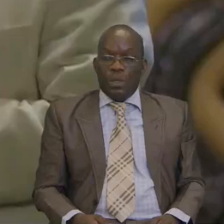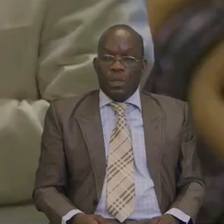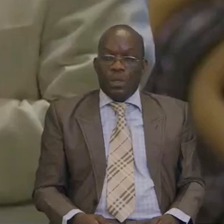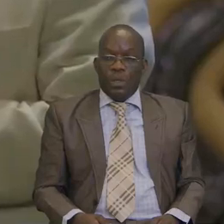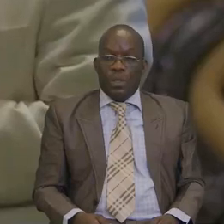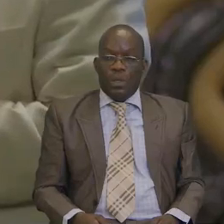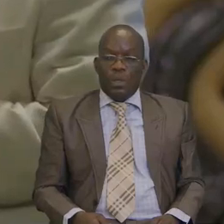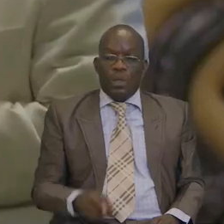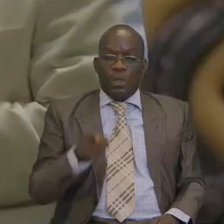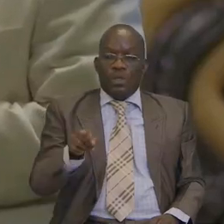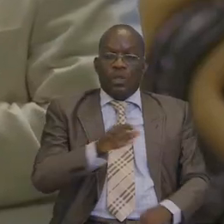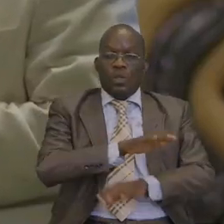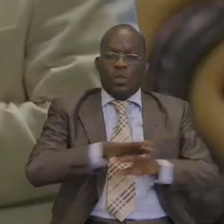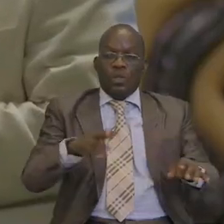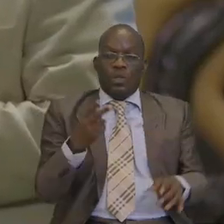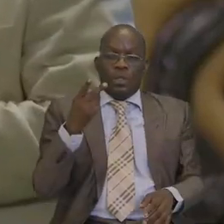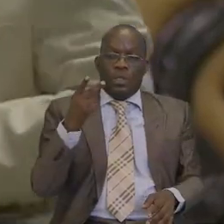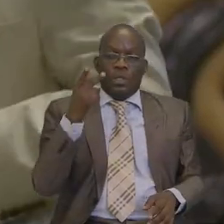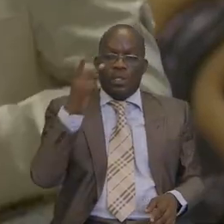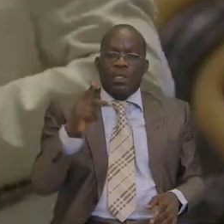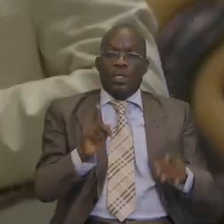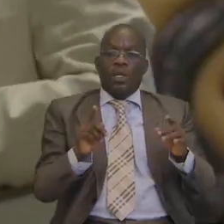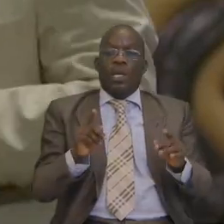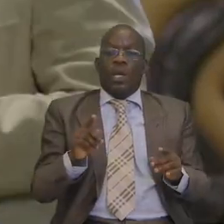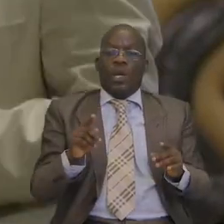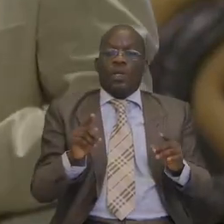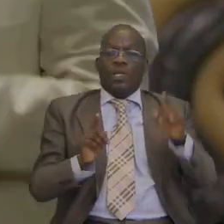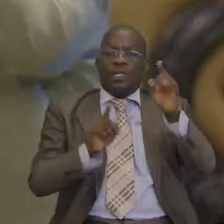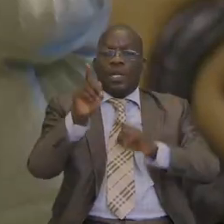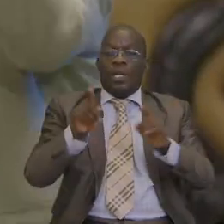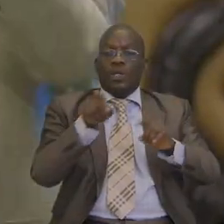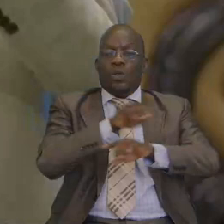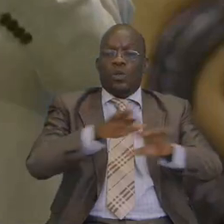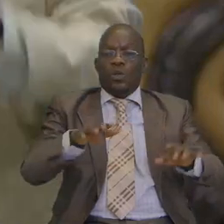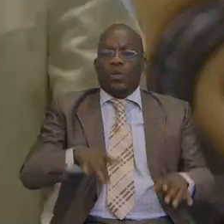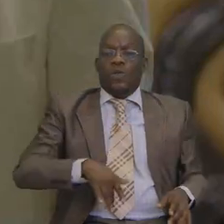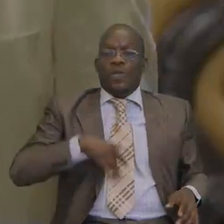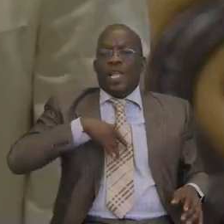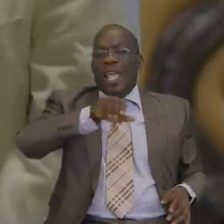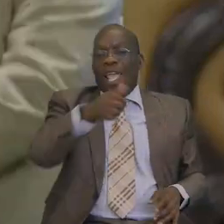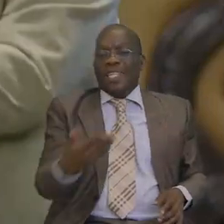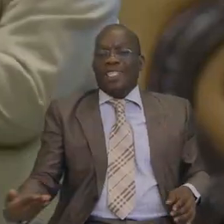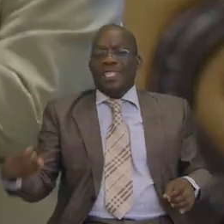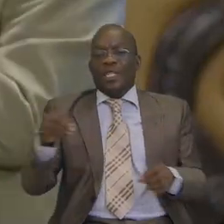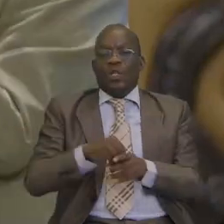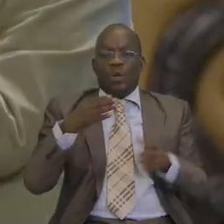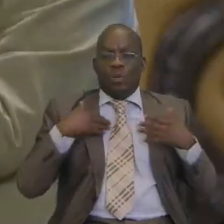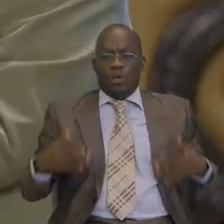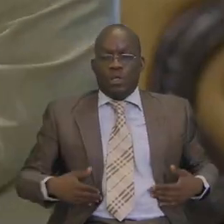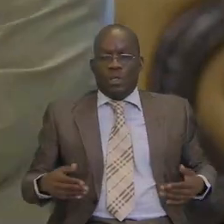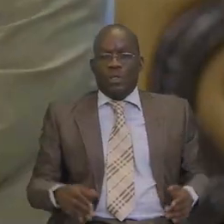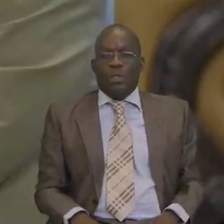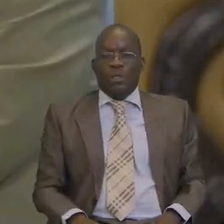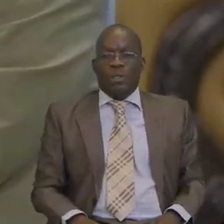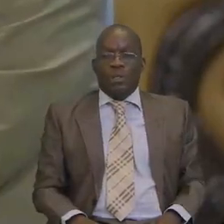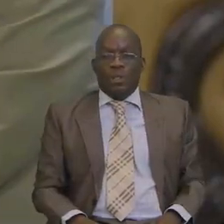Tu ne vois aucune étoile qui bouge. Tu ne sens rien qui circule dans ton cerveau.